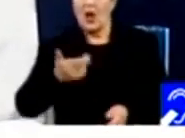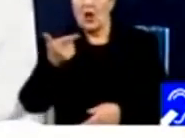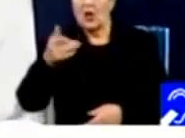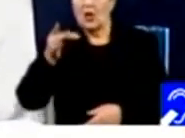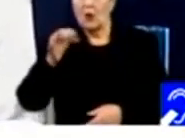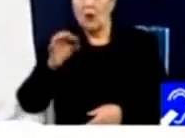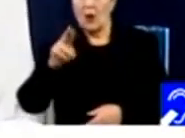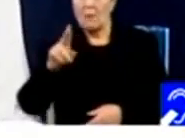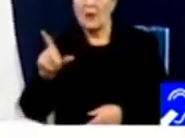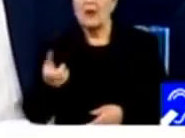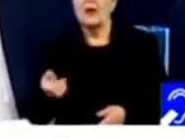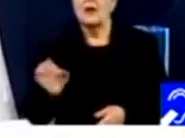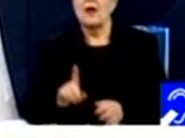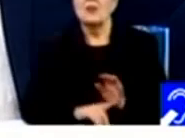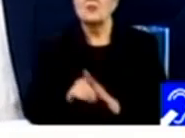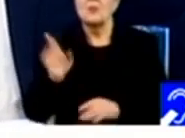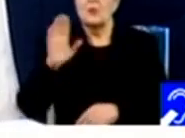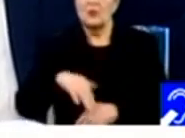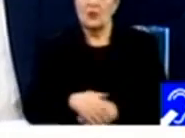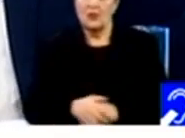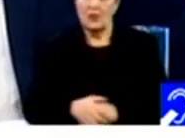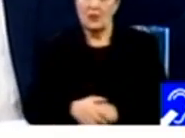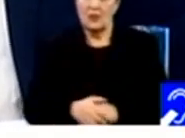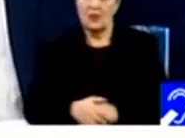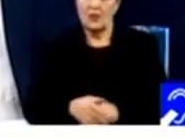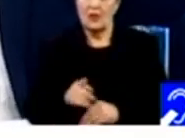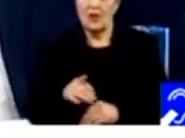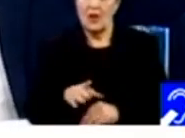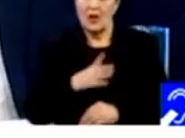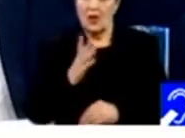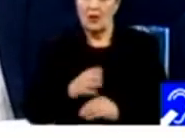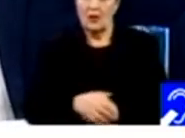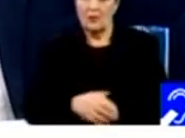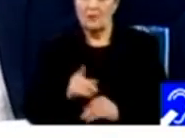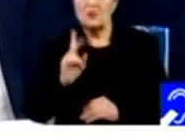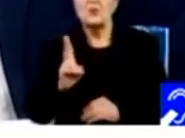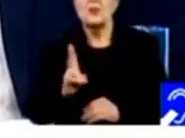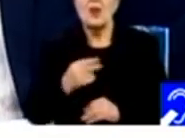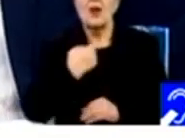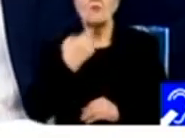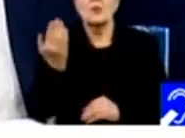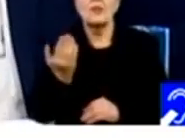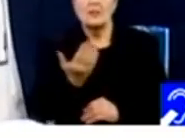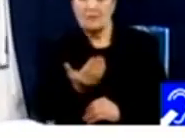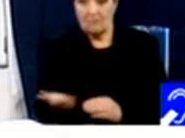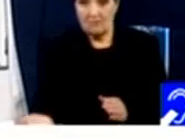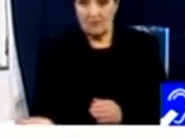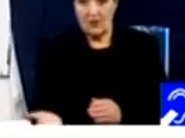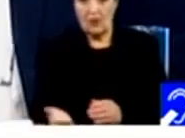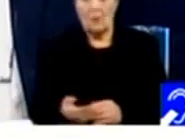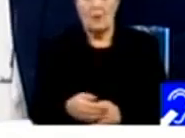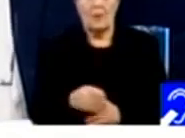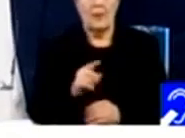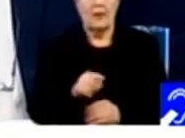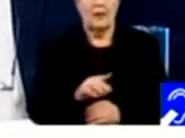dărâmat casele. Decizia de abrogare a... Cine a votat? Cine a votat acea decizie? Cine a votat acea decizie? De